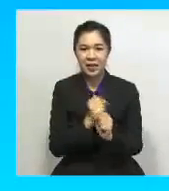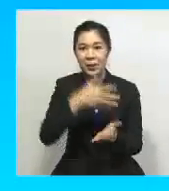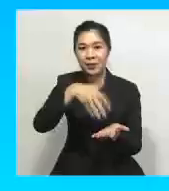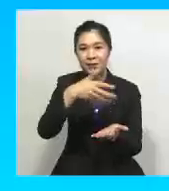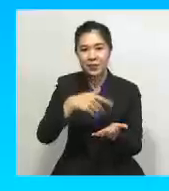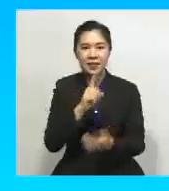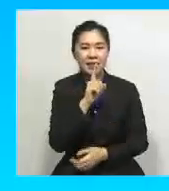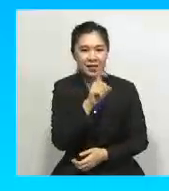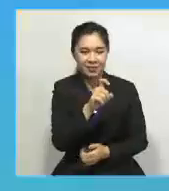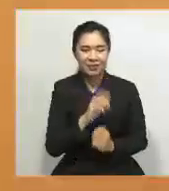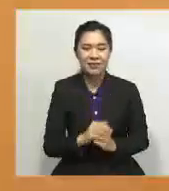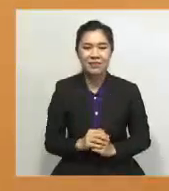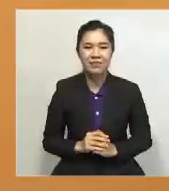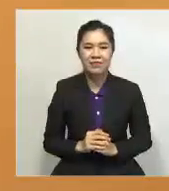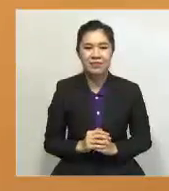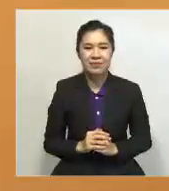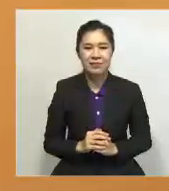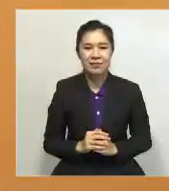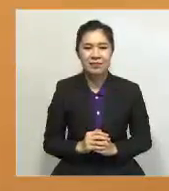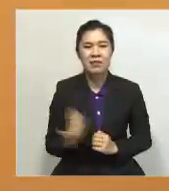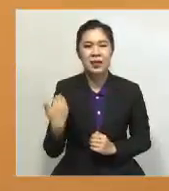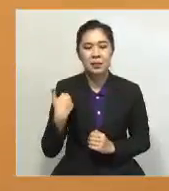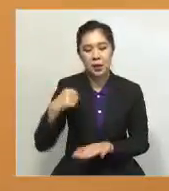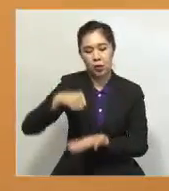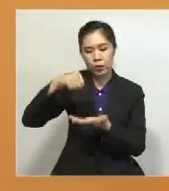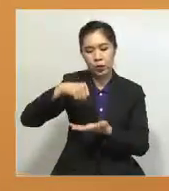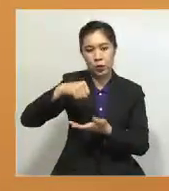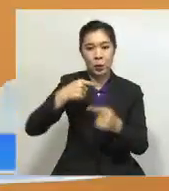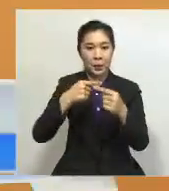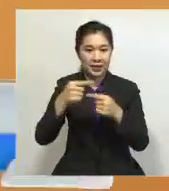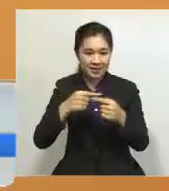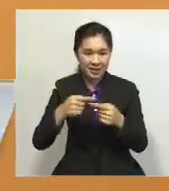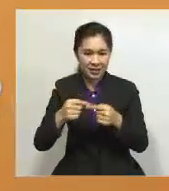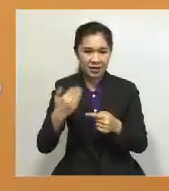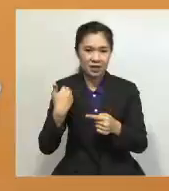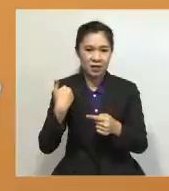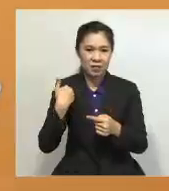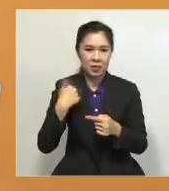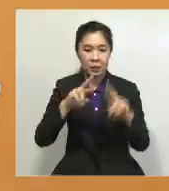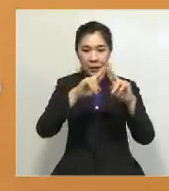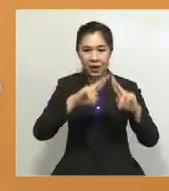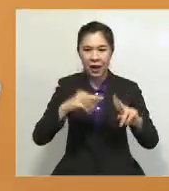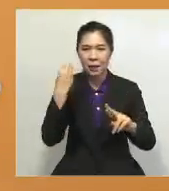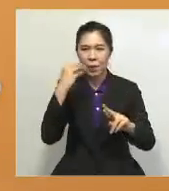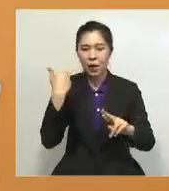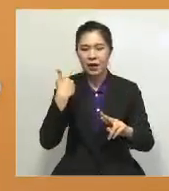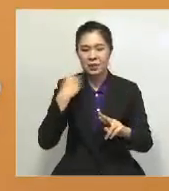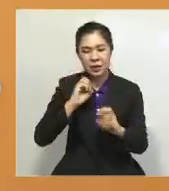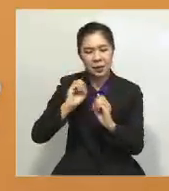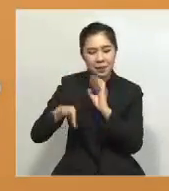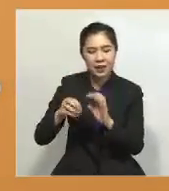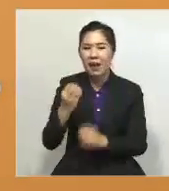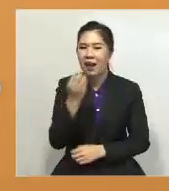นนคนนี้ค่ะ ก็จะเป็นพวกถุงพลาสติกถ้าไปตรงที่มีแม่ค้าเยอะก็จะมีพวกเศษอาหารเย